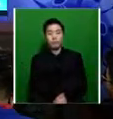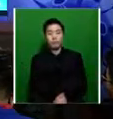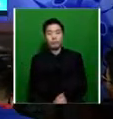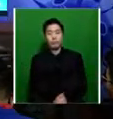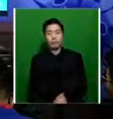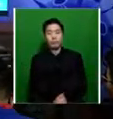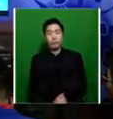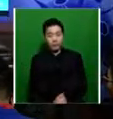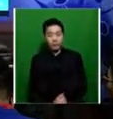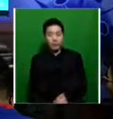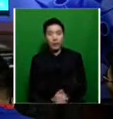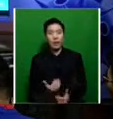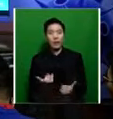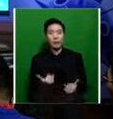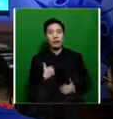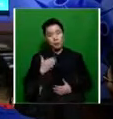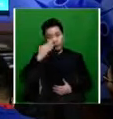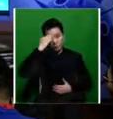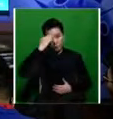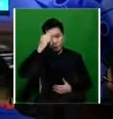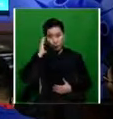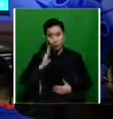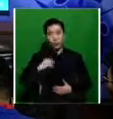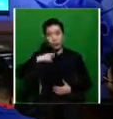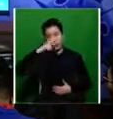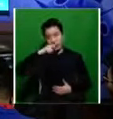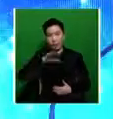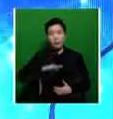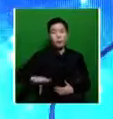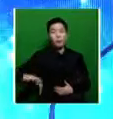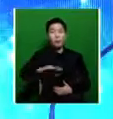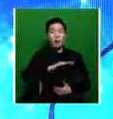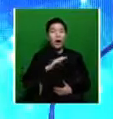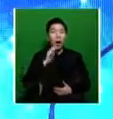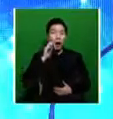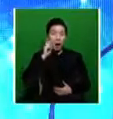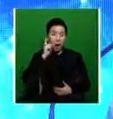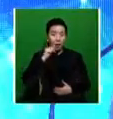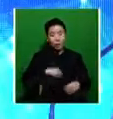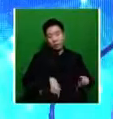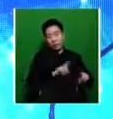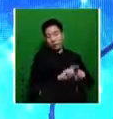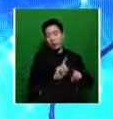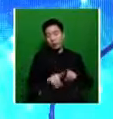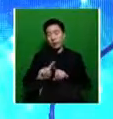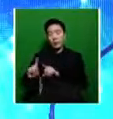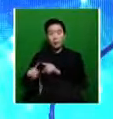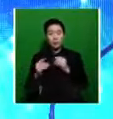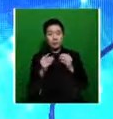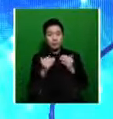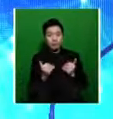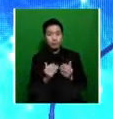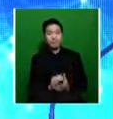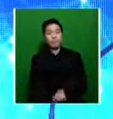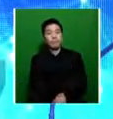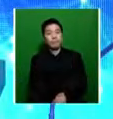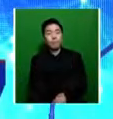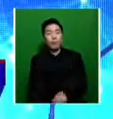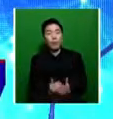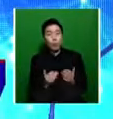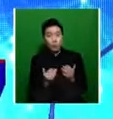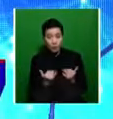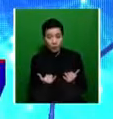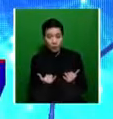สวัสดีครับพี่น้องประชาชนและสื่อมวลชนที่เคารพรักทุกท่านนะครับวันนี้ก็